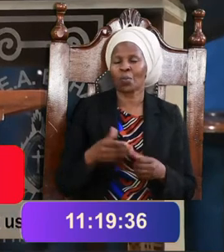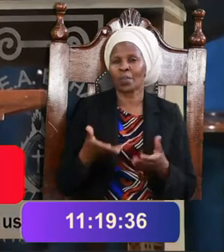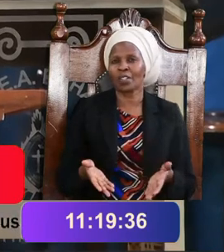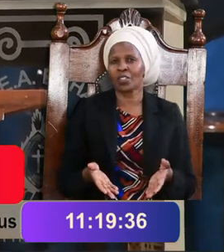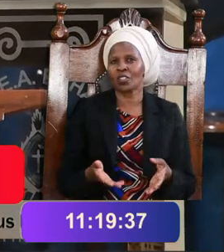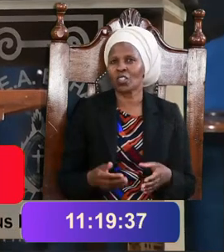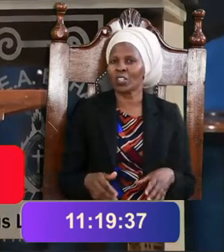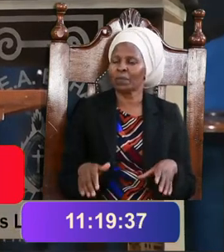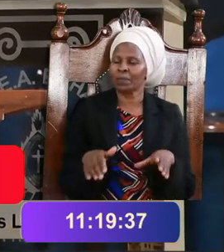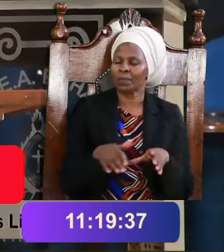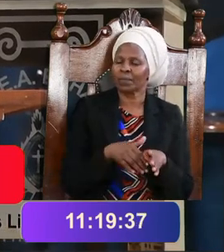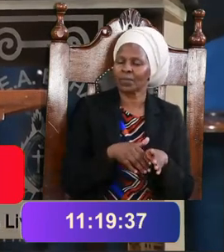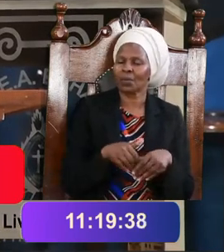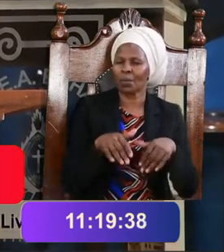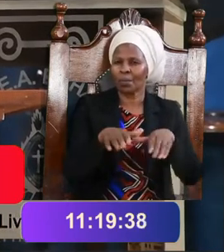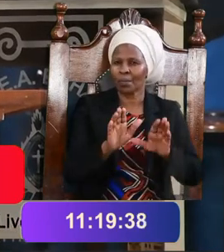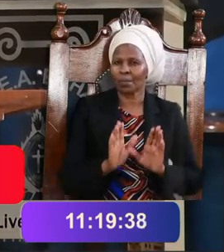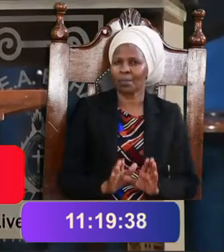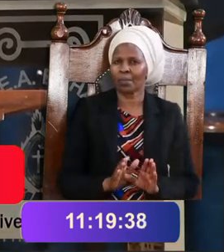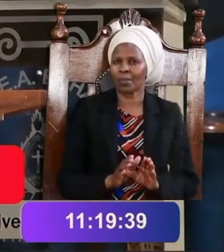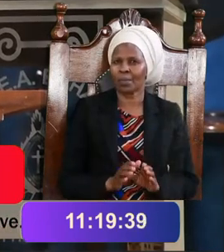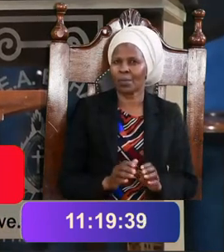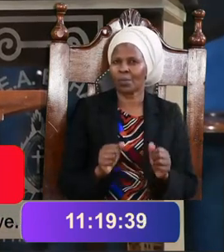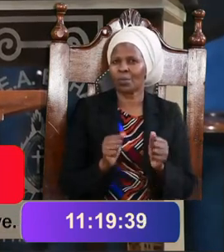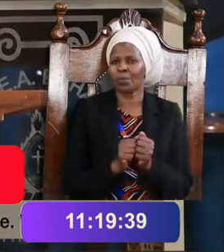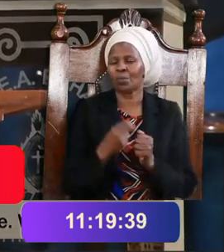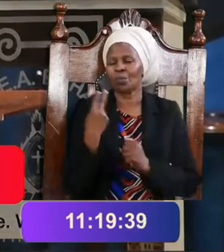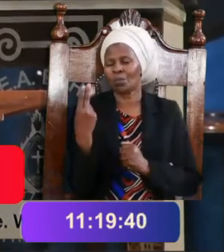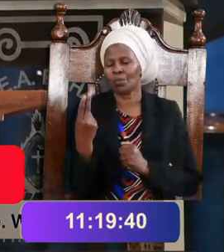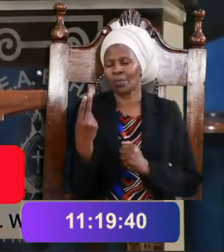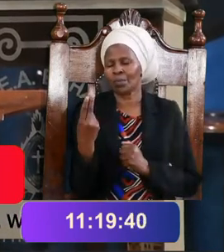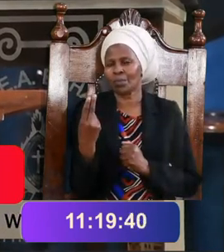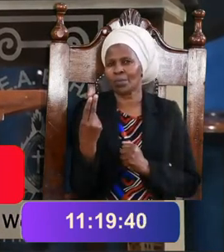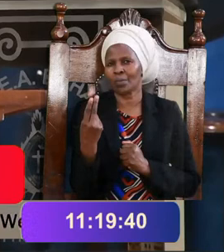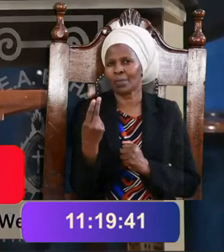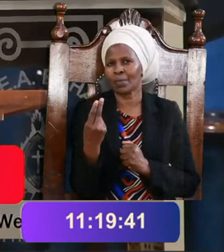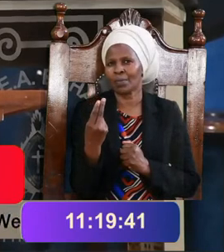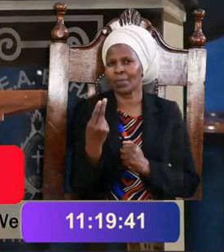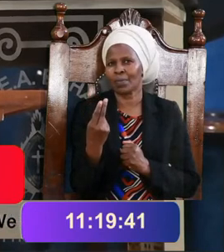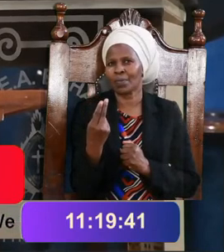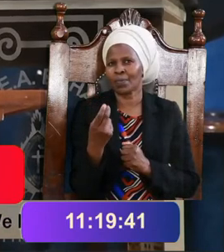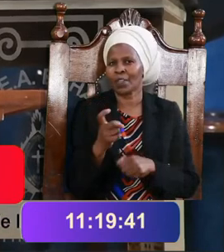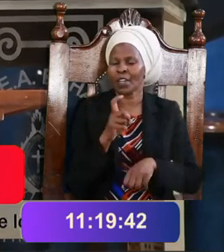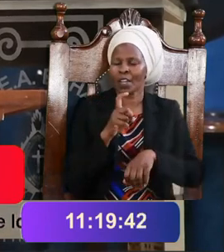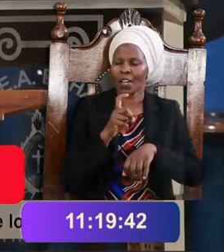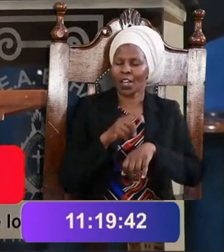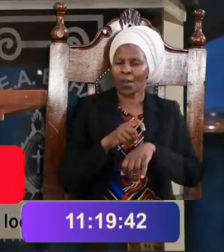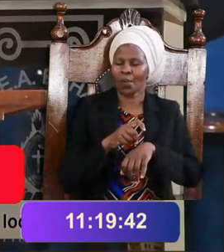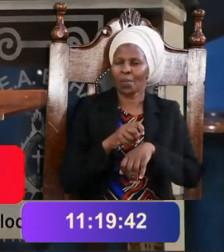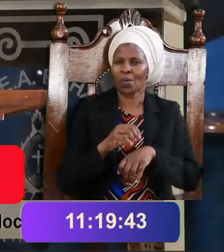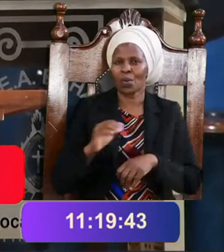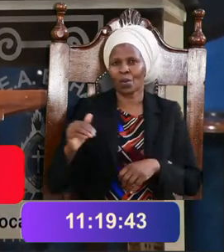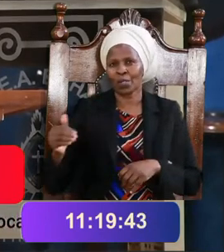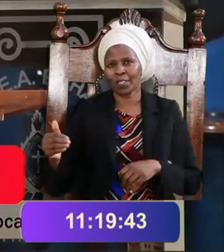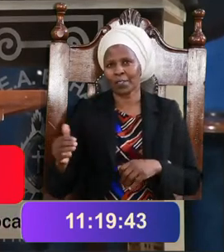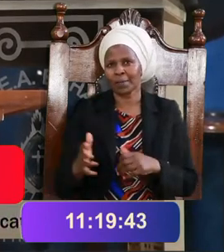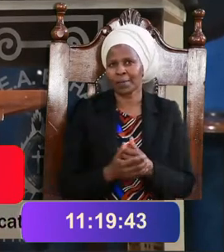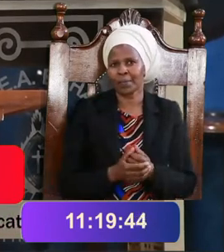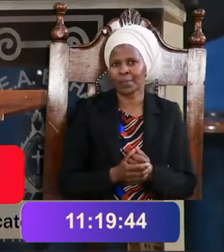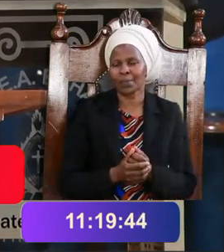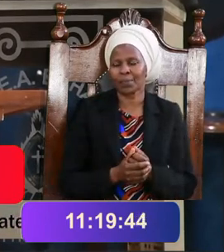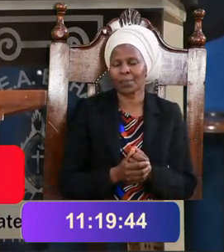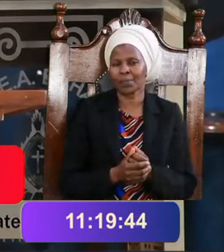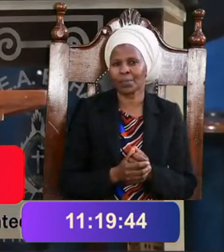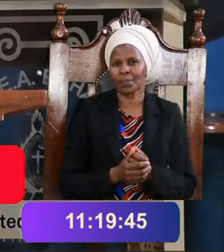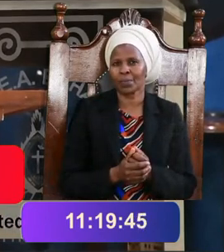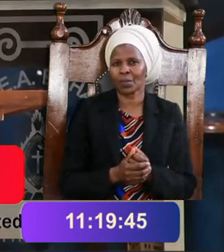District. Masichi itakuwa tarehe 12, itakuwa huko Kirinyaga, County Kiajege, na